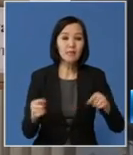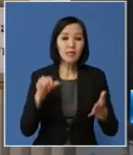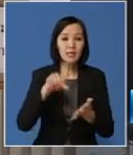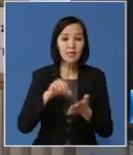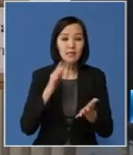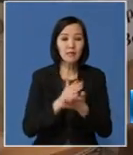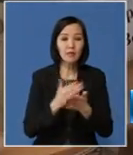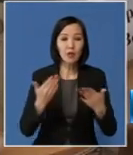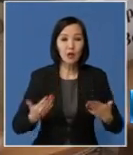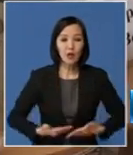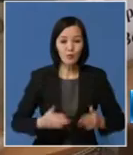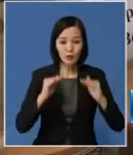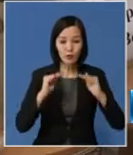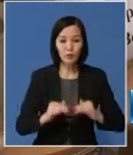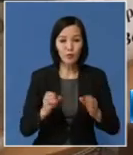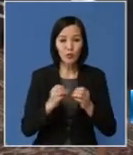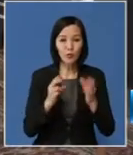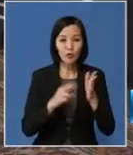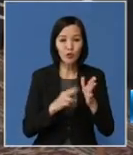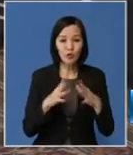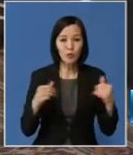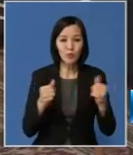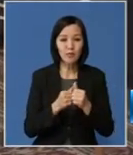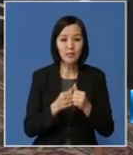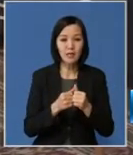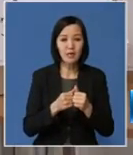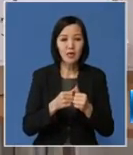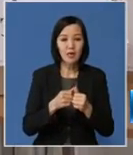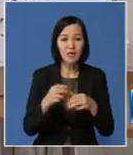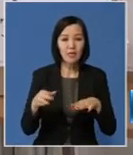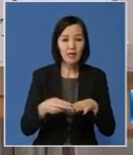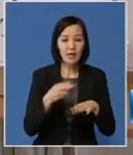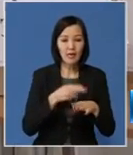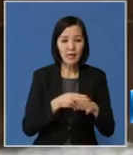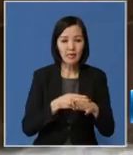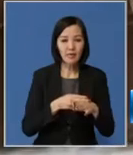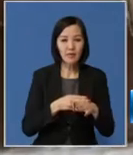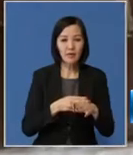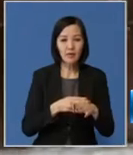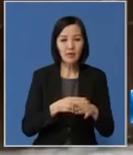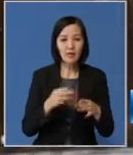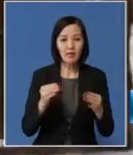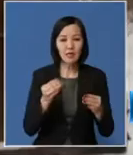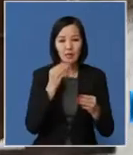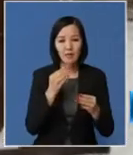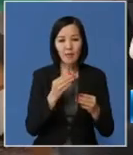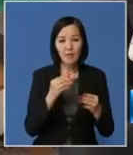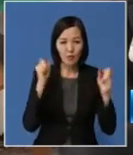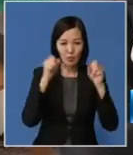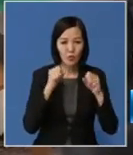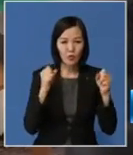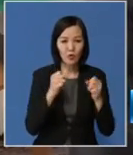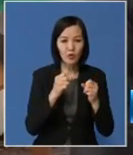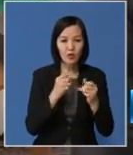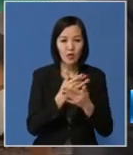Олар тұрмыс жағдайы төмен, 17 отбасыға аяқ киім мен 17 қап азық-түлік үлестіріп қой таратты. Мен